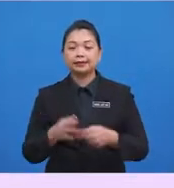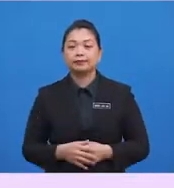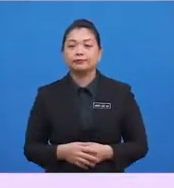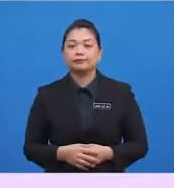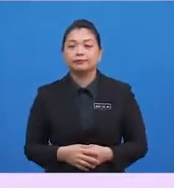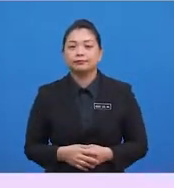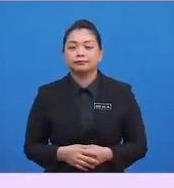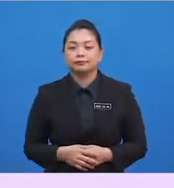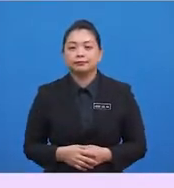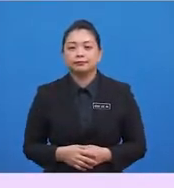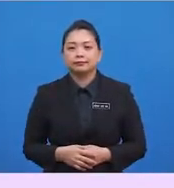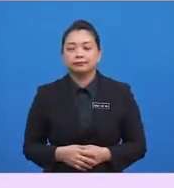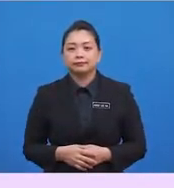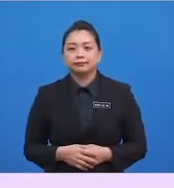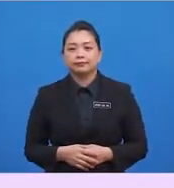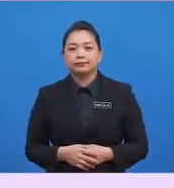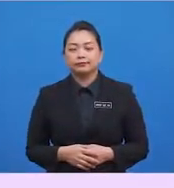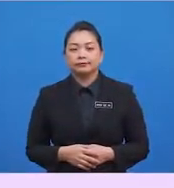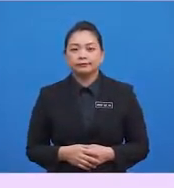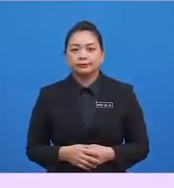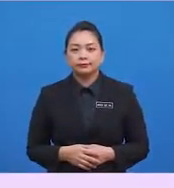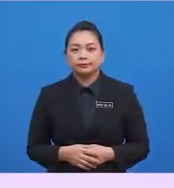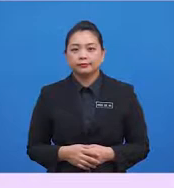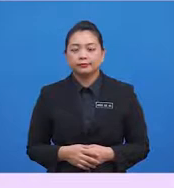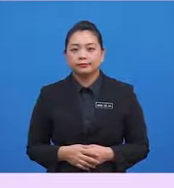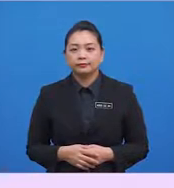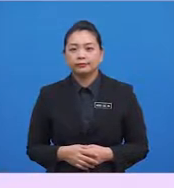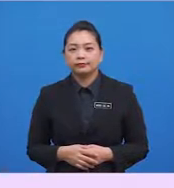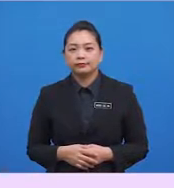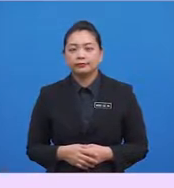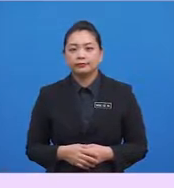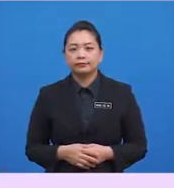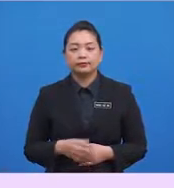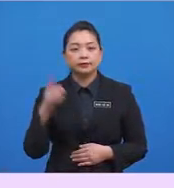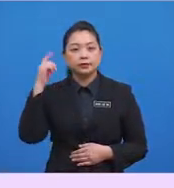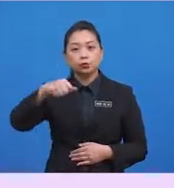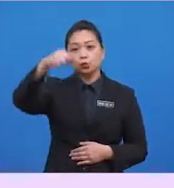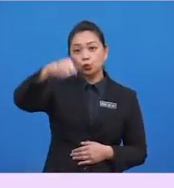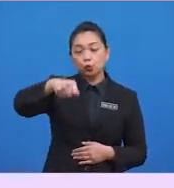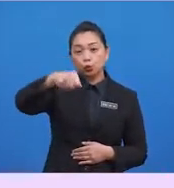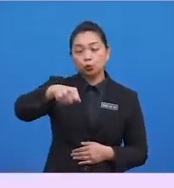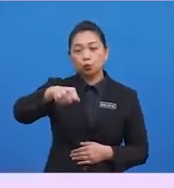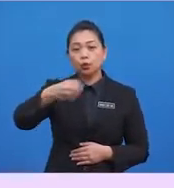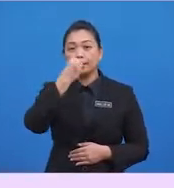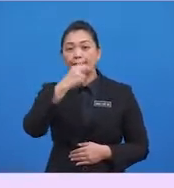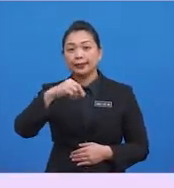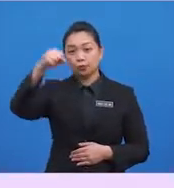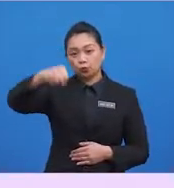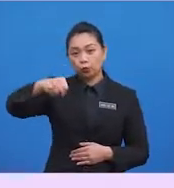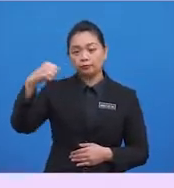jalan raya. Akhir sekali adalah tudung saji. Ingat ya,